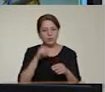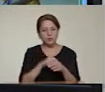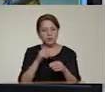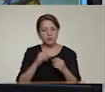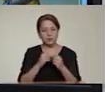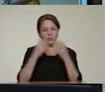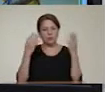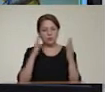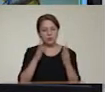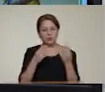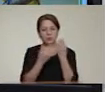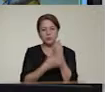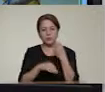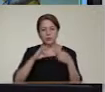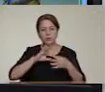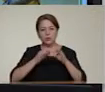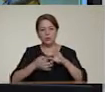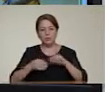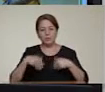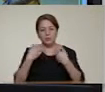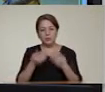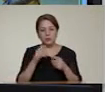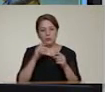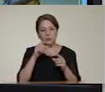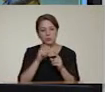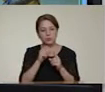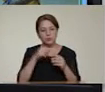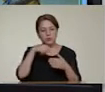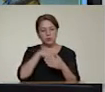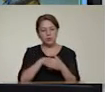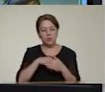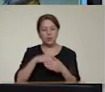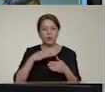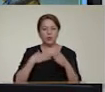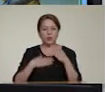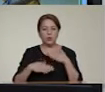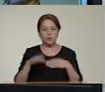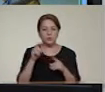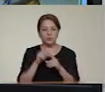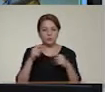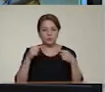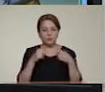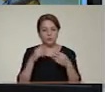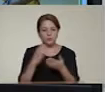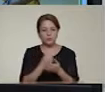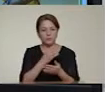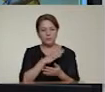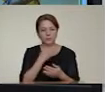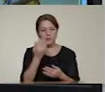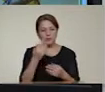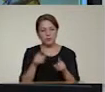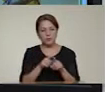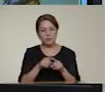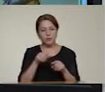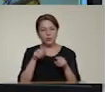So'nggi gapimizda esa berilgan so'zlar ichidan yoqimli so'zini mos deb topdik. Siz ham xuddi